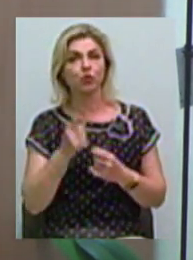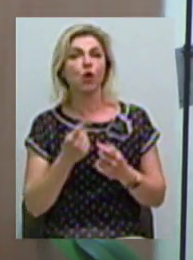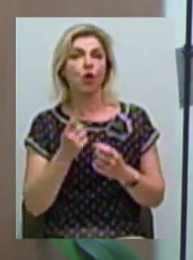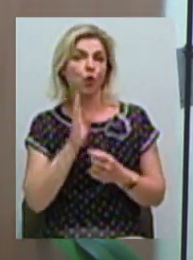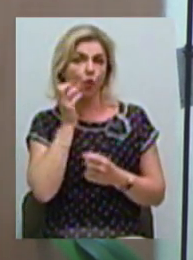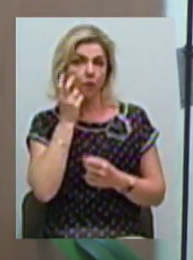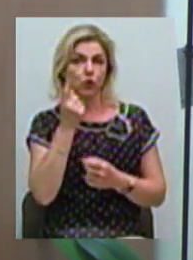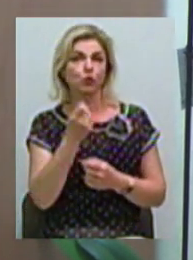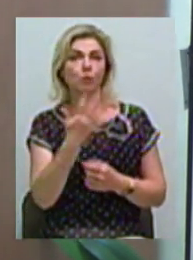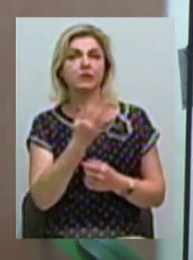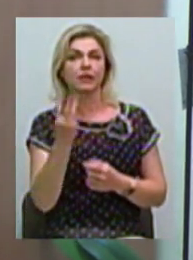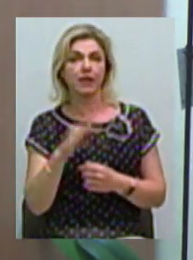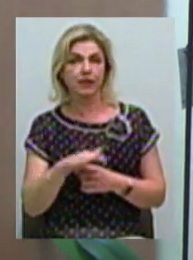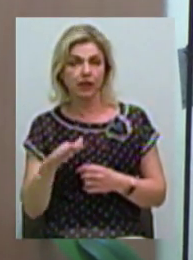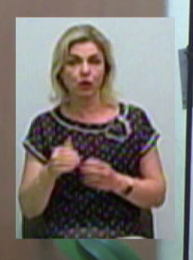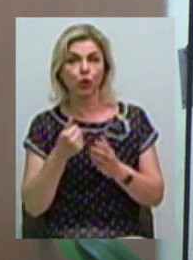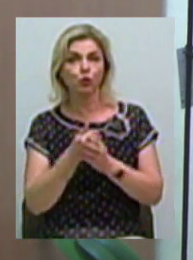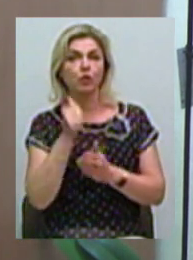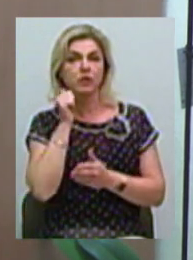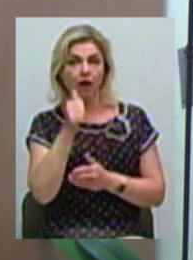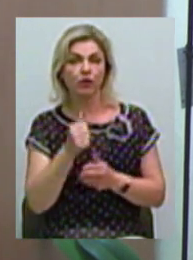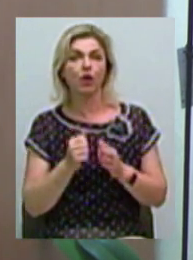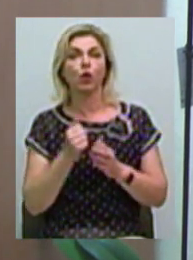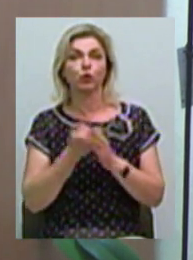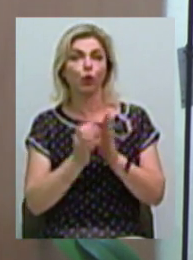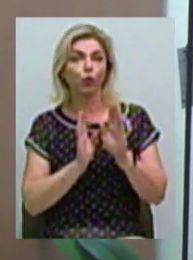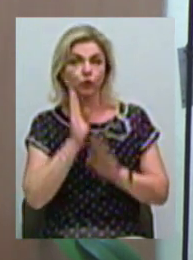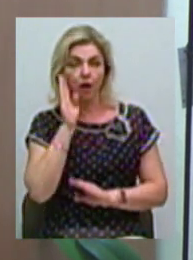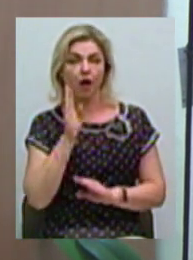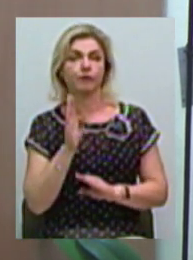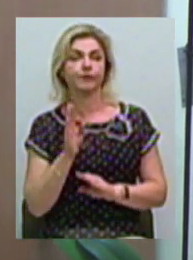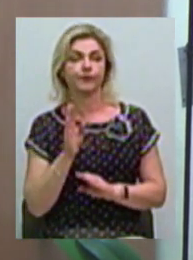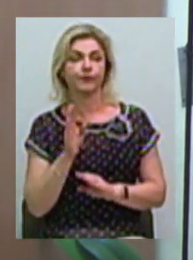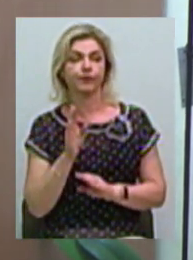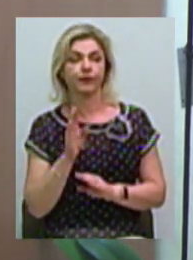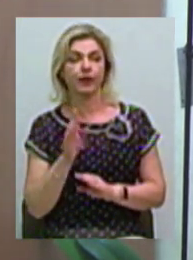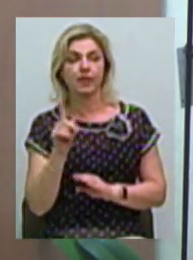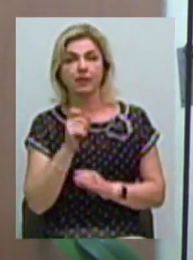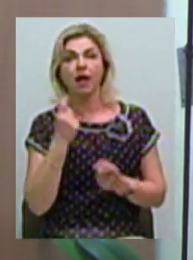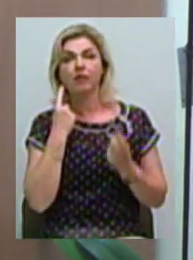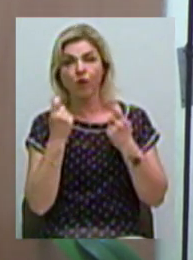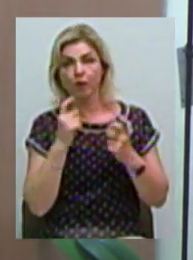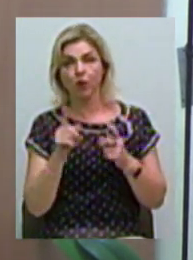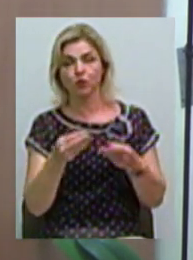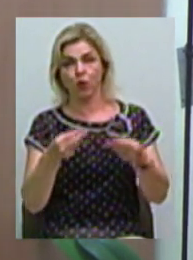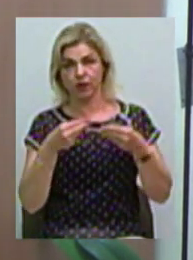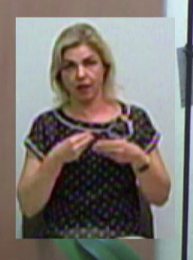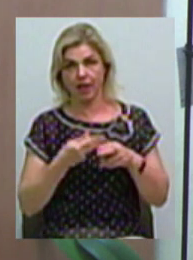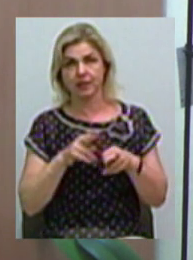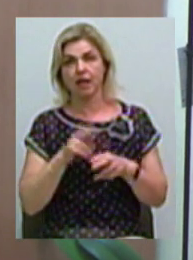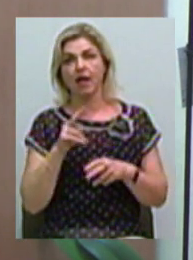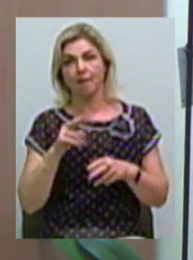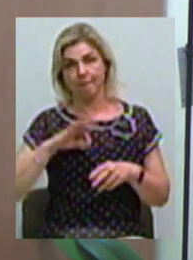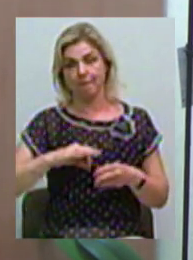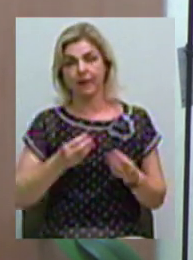там 153. Тобто до завтрашнього дня, до ранку практично в нас, за даними, які дає нам цей підприємець,